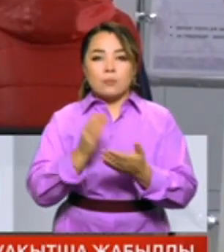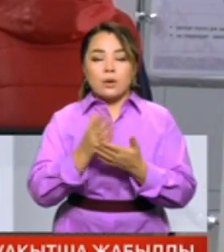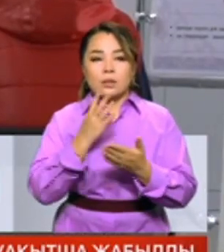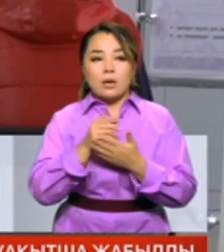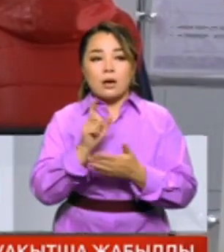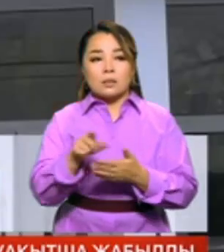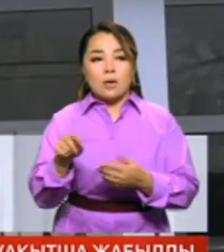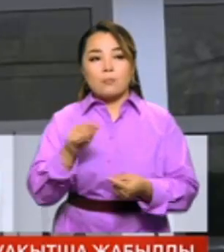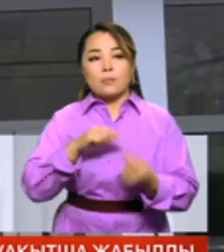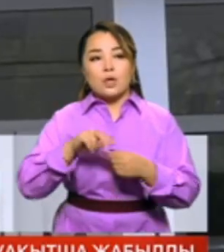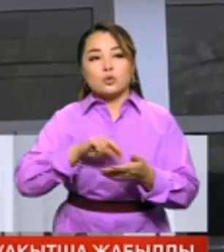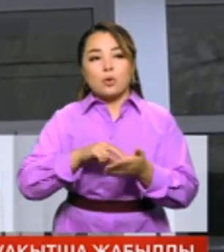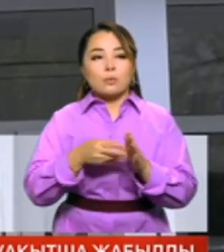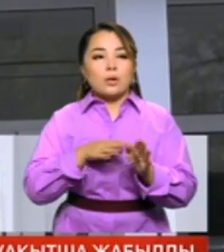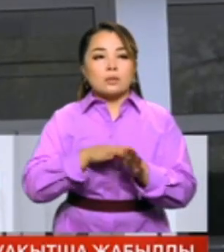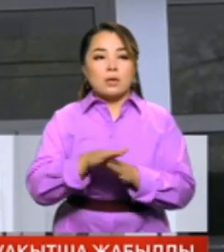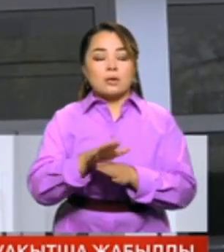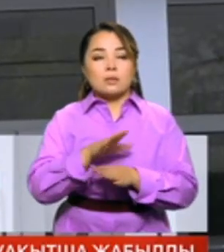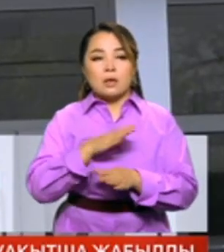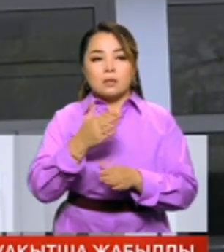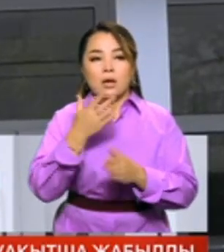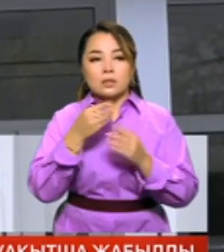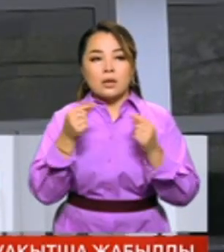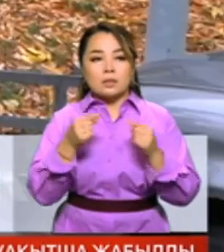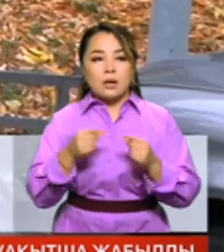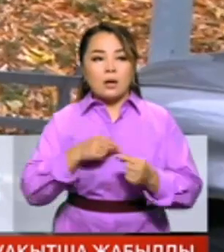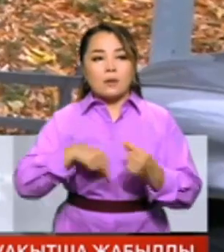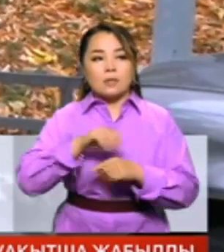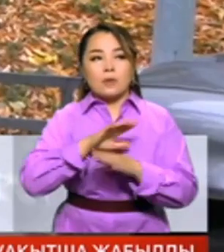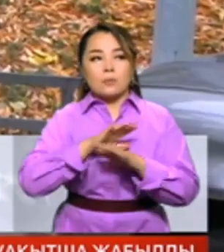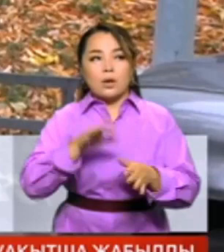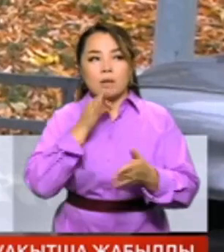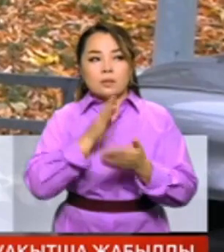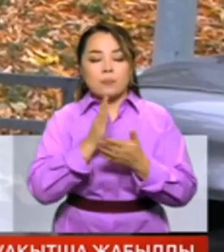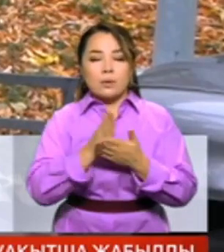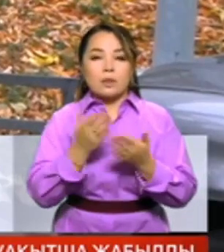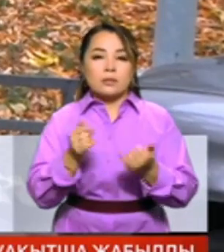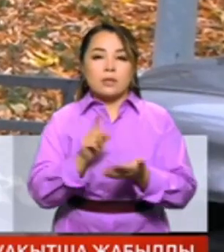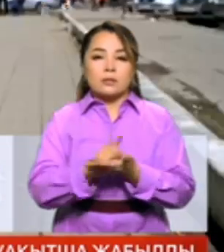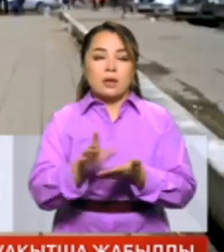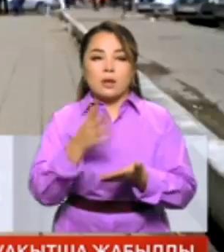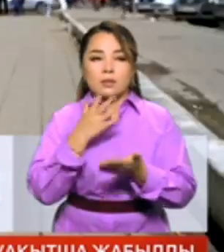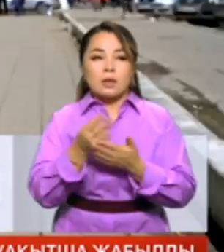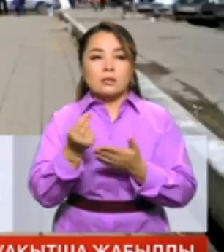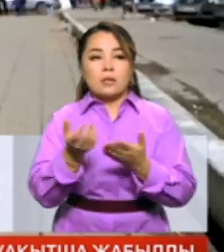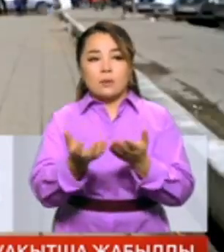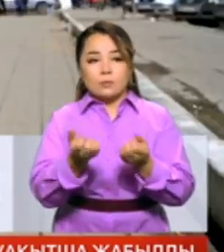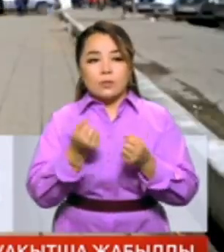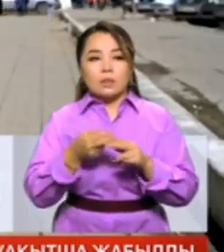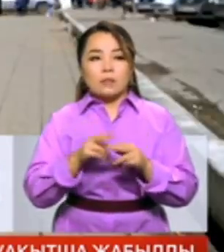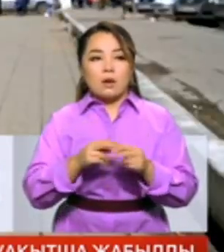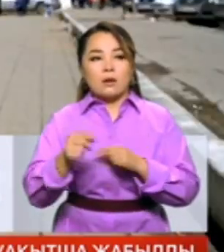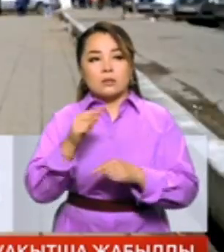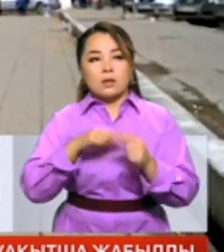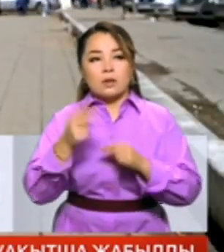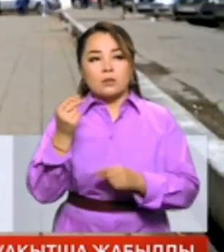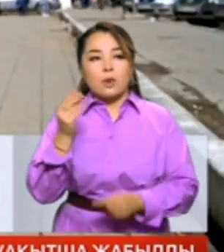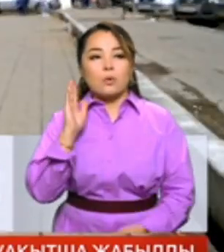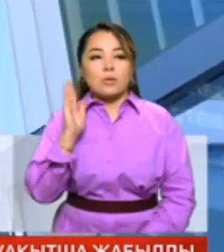бірде-біреуі бизнес жобаны іске асыру үшін нақты кәсіппен айналыспаған. Енді негізсіз алынған қаражат қазынаға